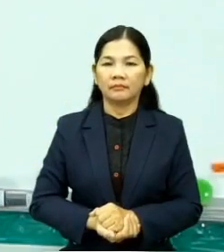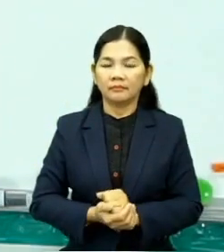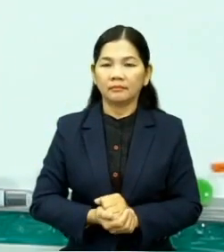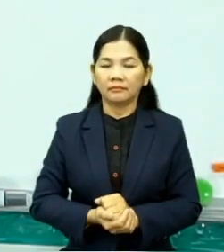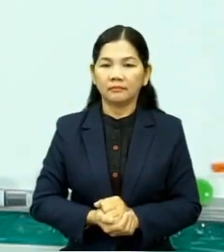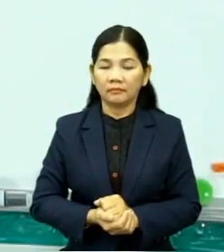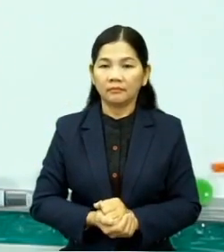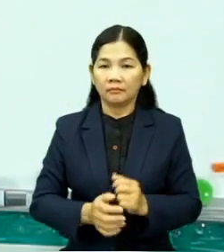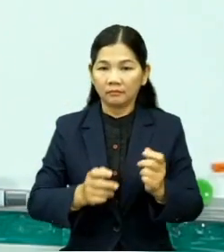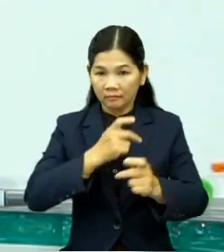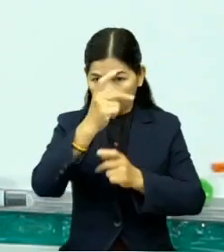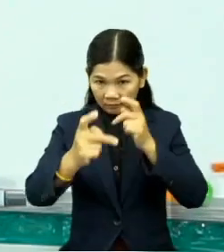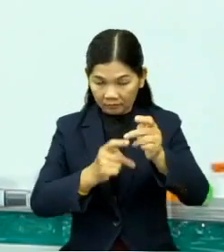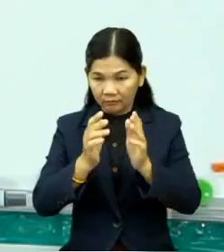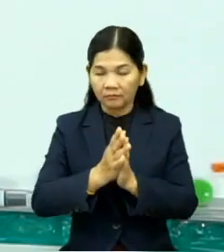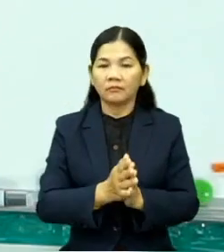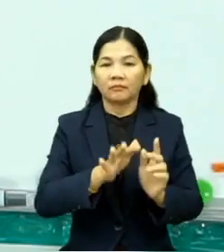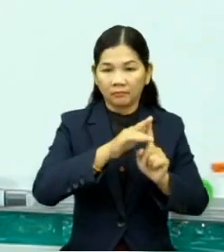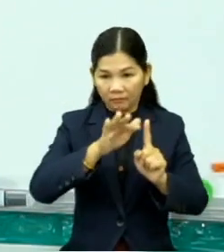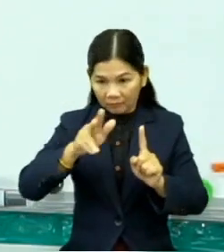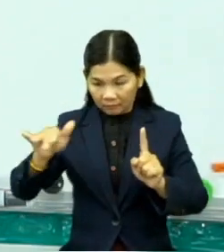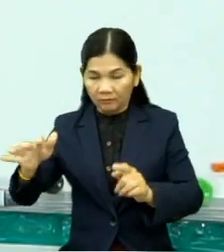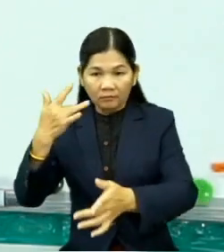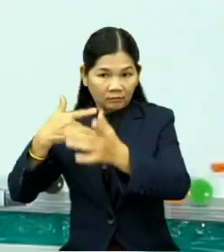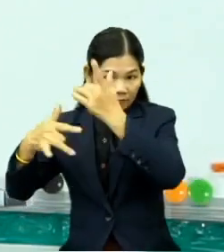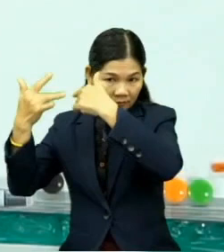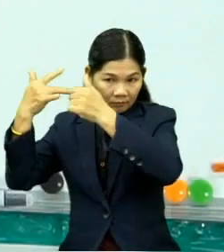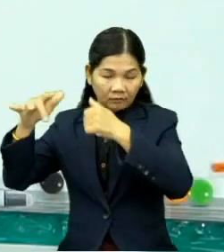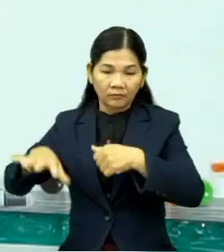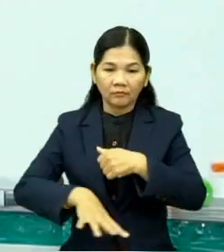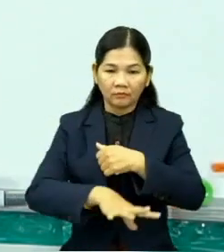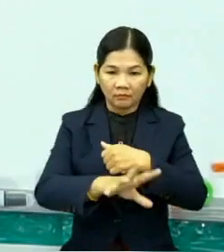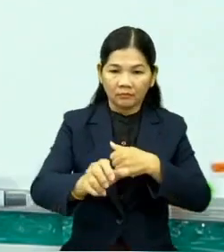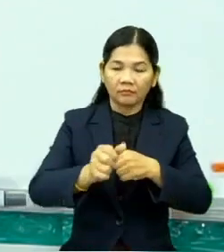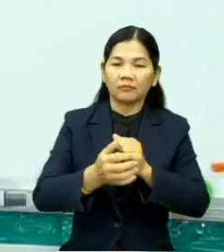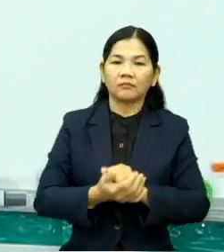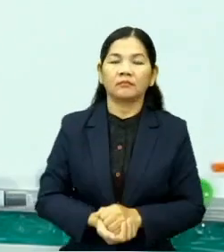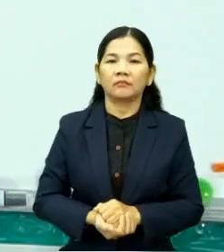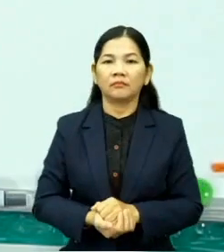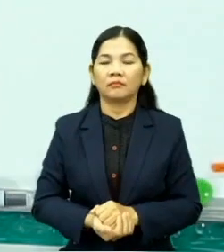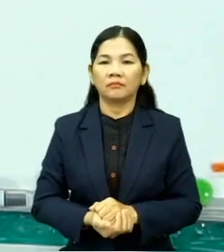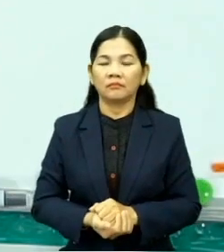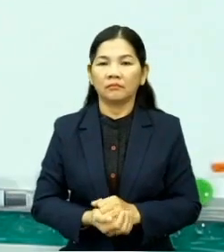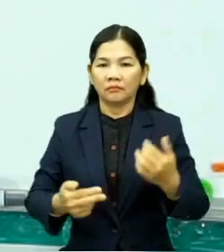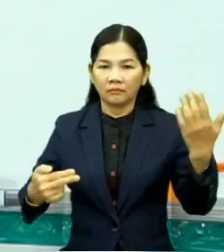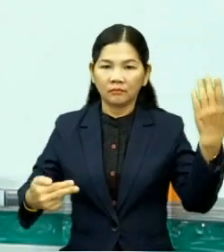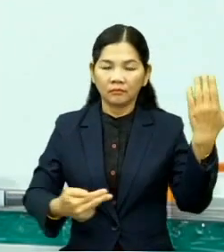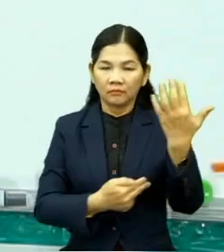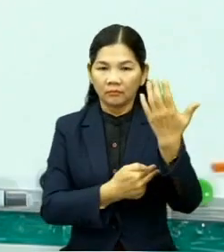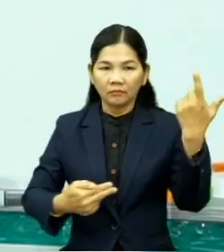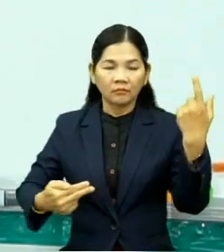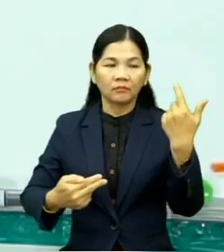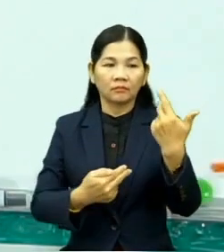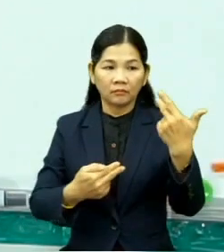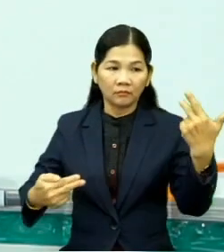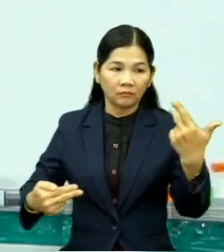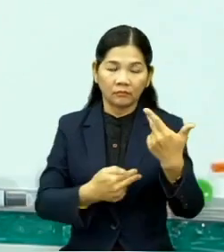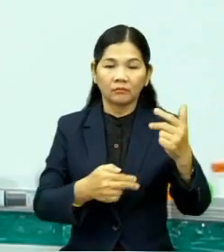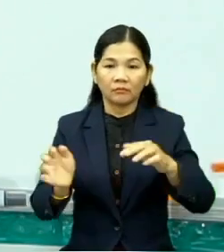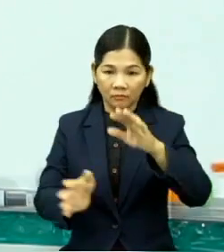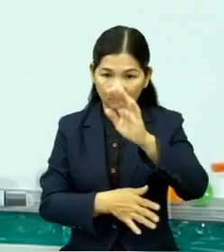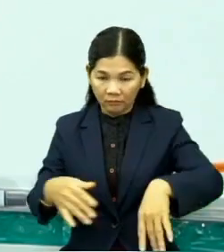ភ្លេងគ្រឿងភ្លេងបុរាណខ្មែររួមមានត្រស្គ